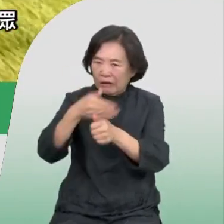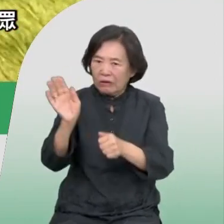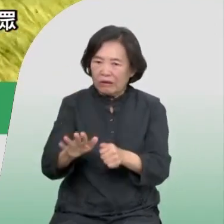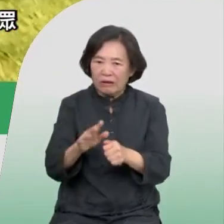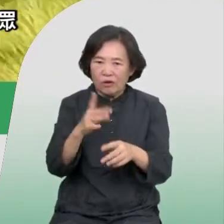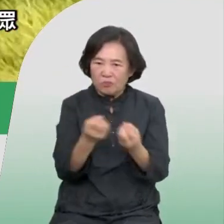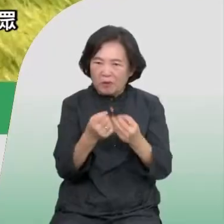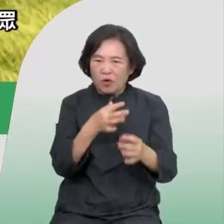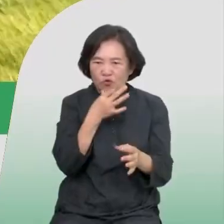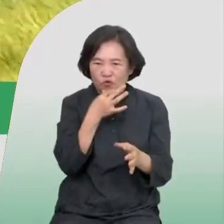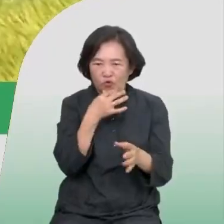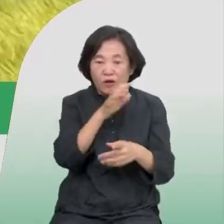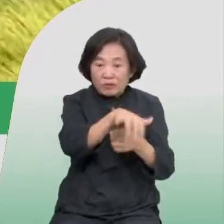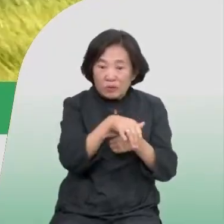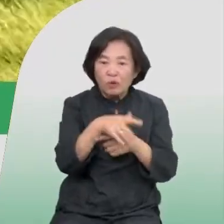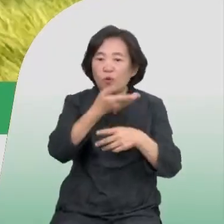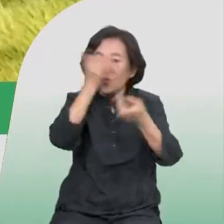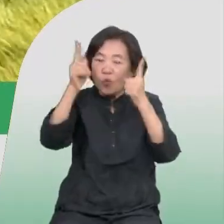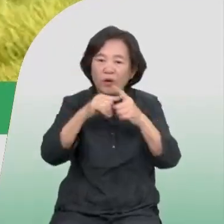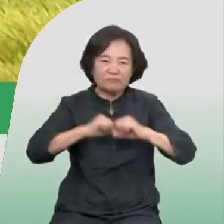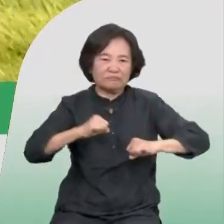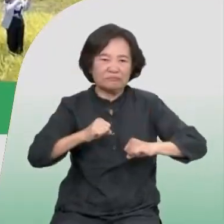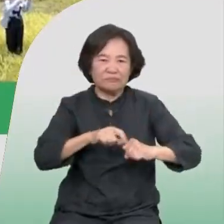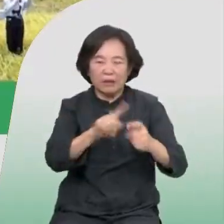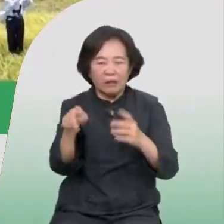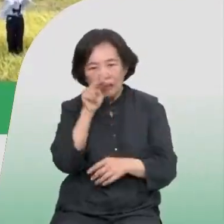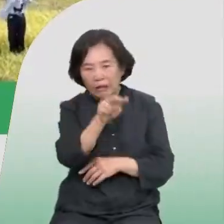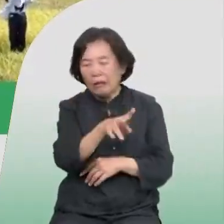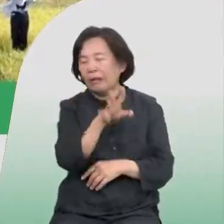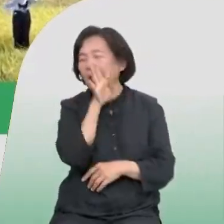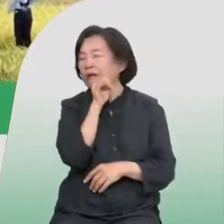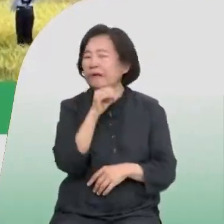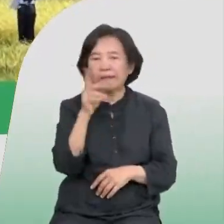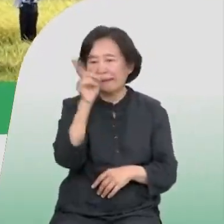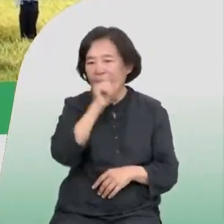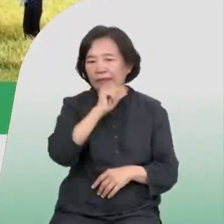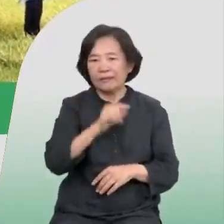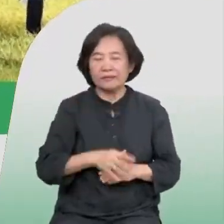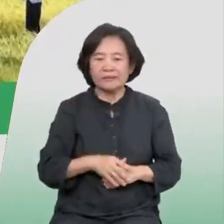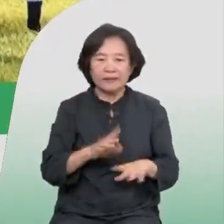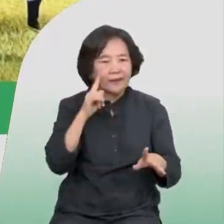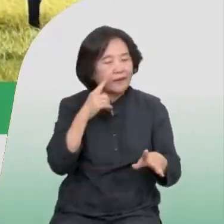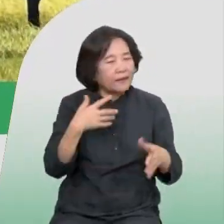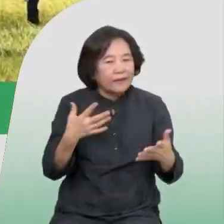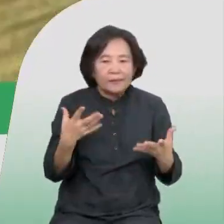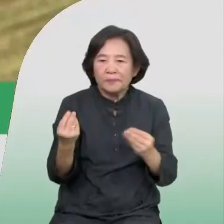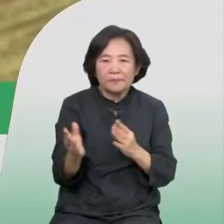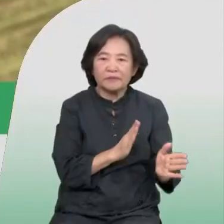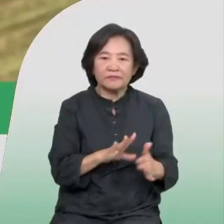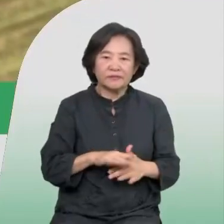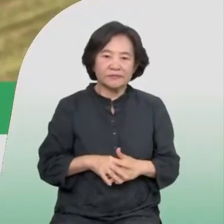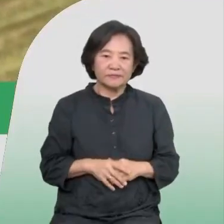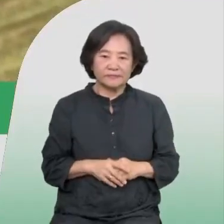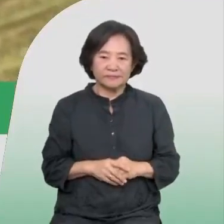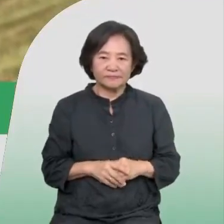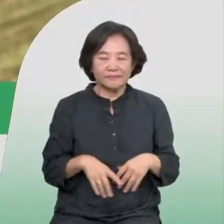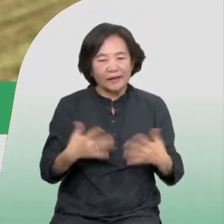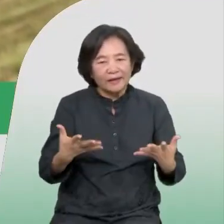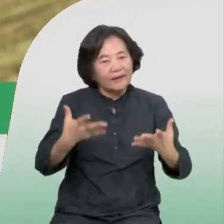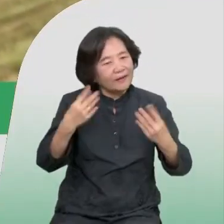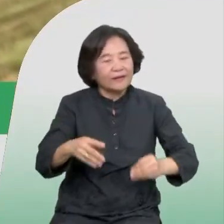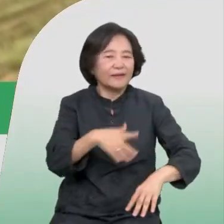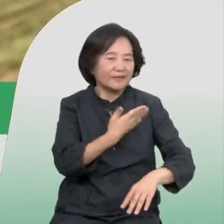要，沿下上站的情形对当地人来讲是平常的，不过也无奈何。 伊讲啊，较忍